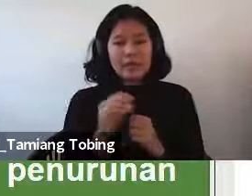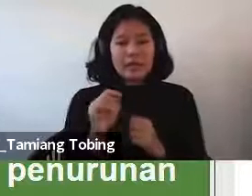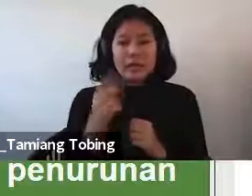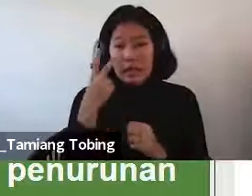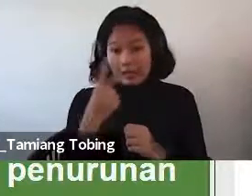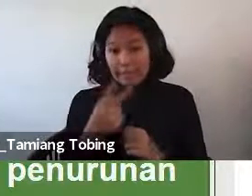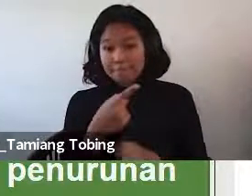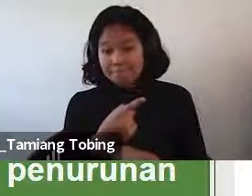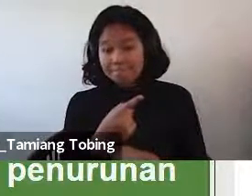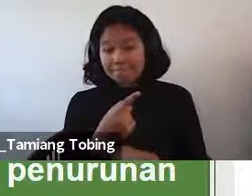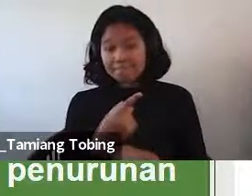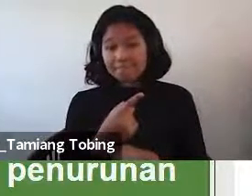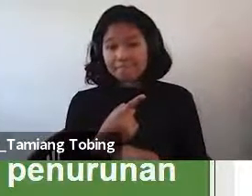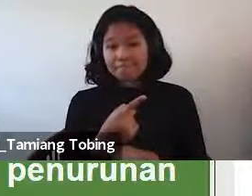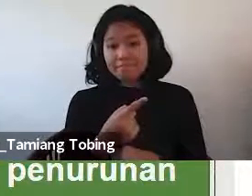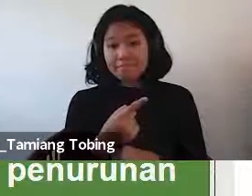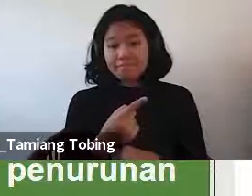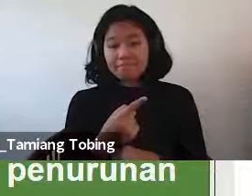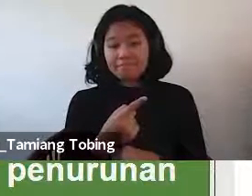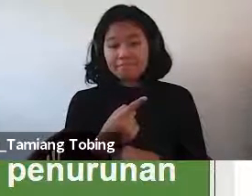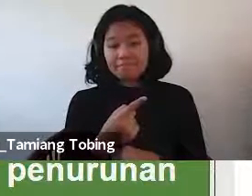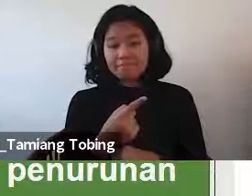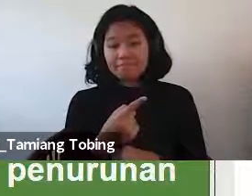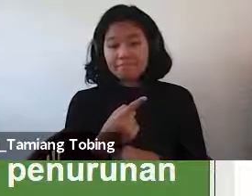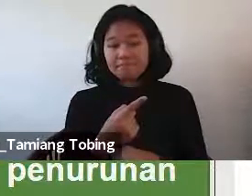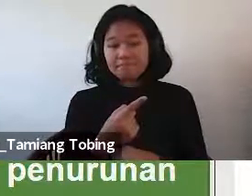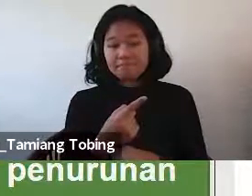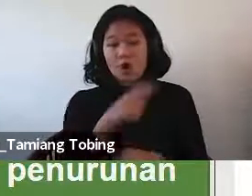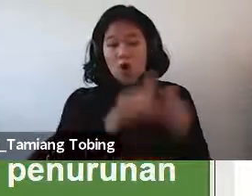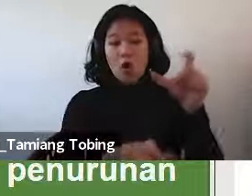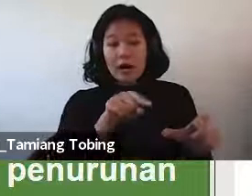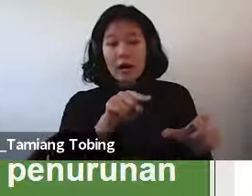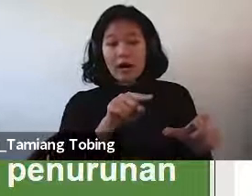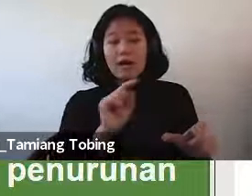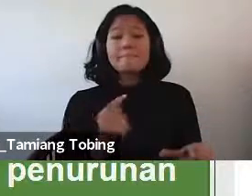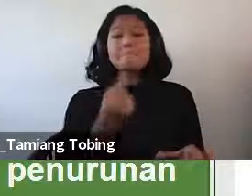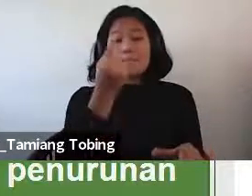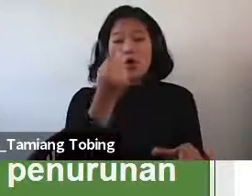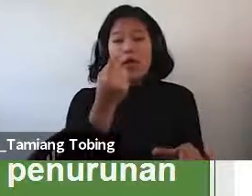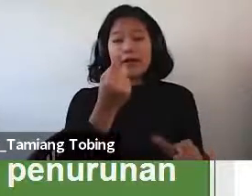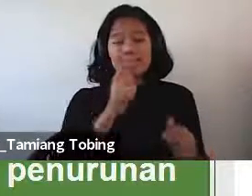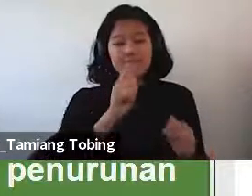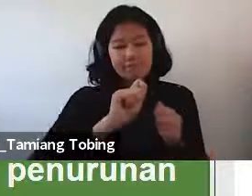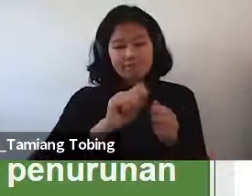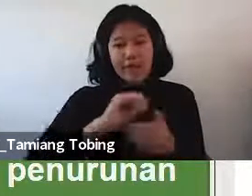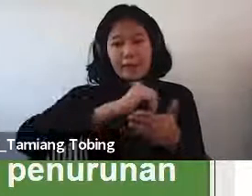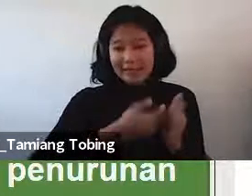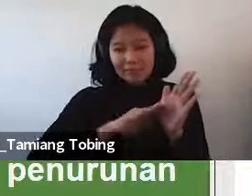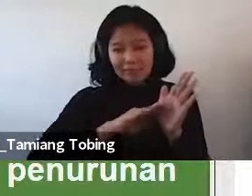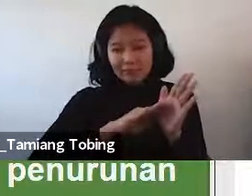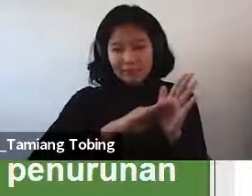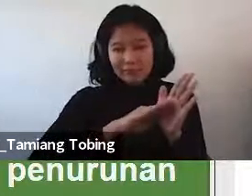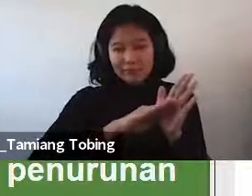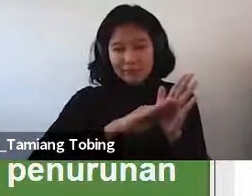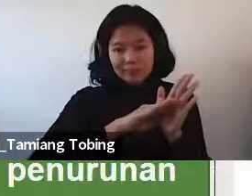kalau dari data, mereka mulai ada perbaikan pendapatan.